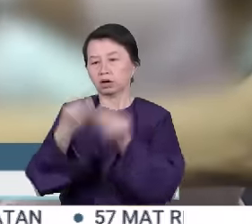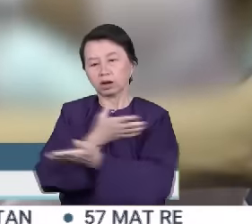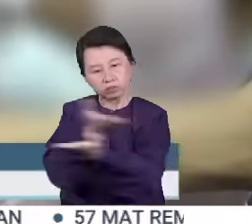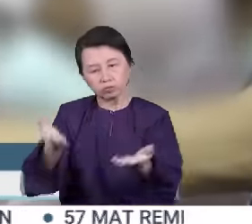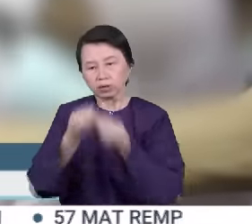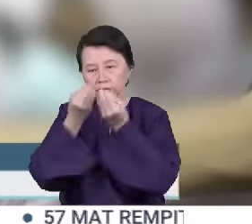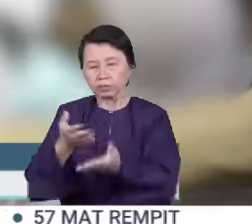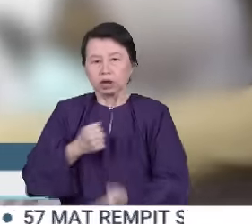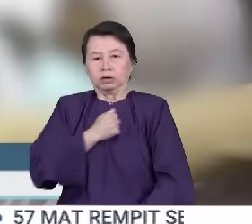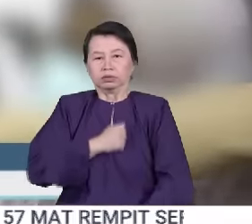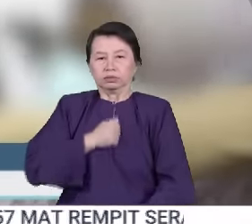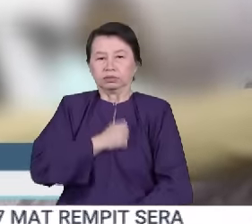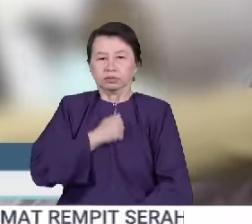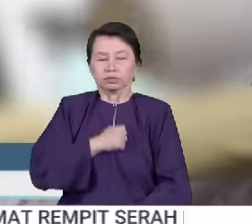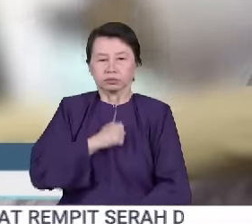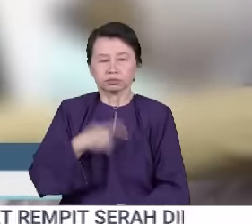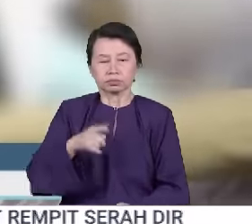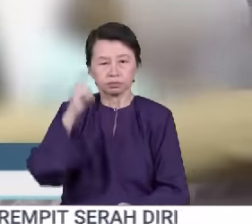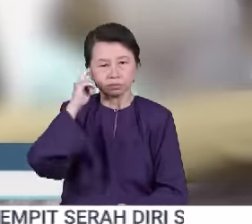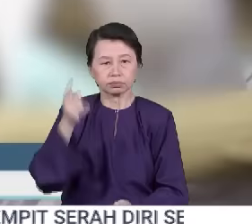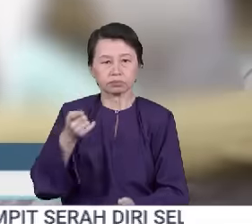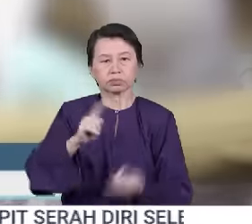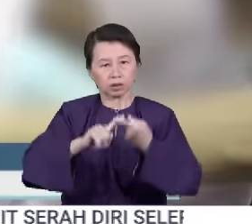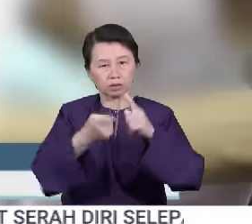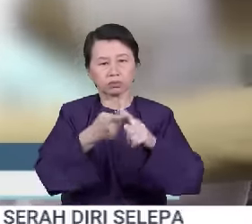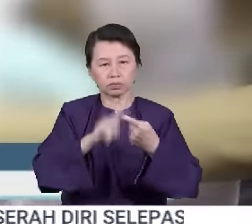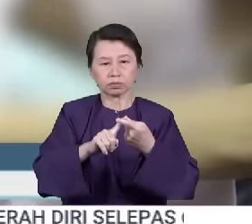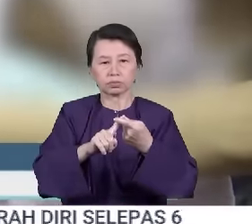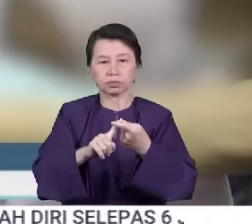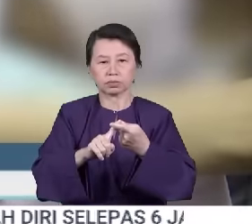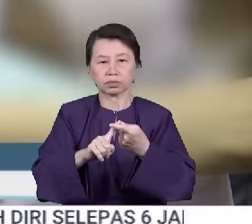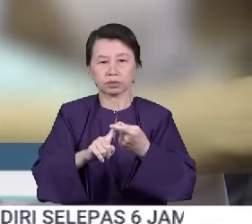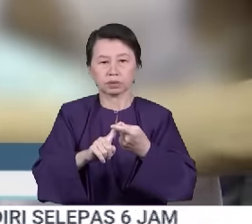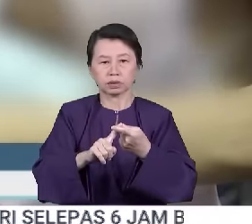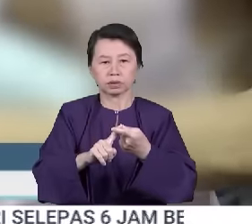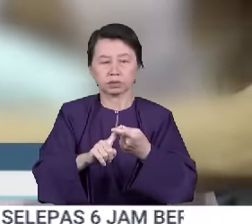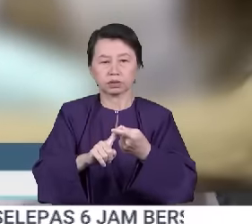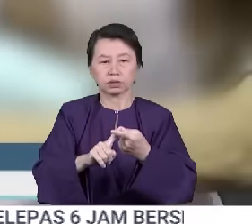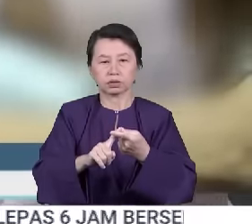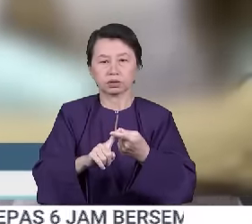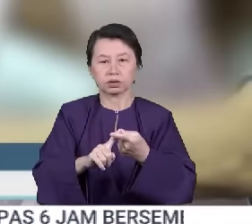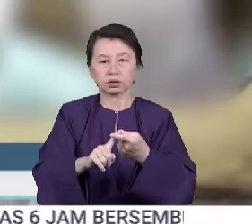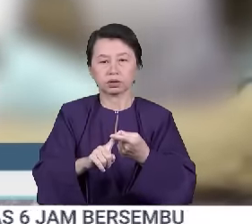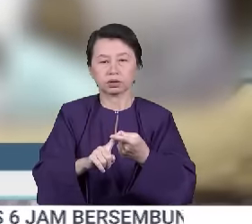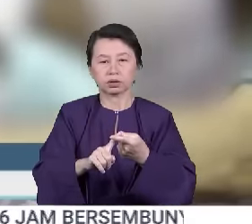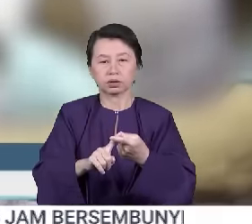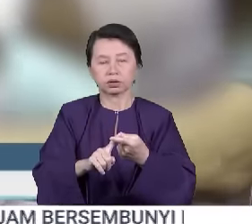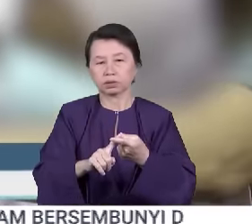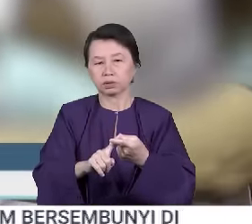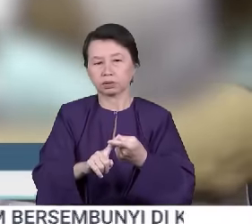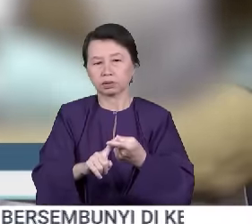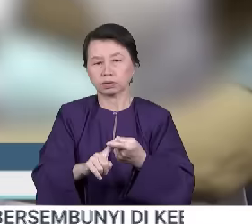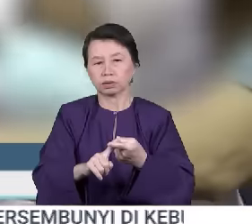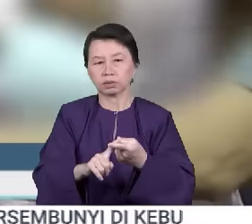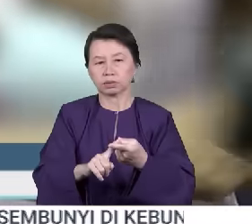semua, perluain, sembahyang, kawat, lagu PPI, jam 2 kunut,